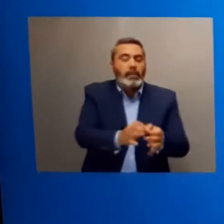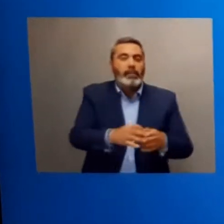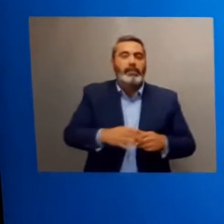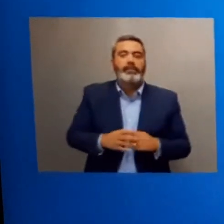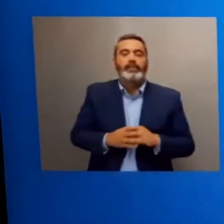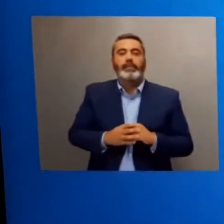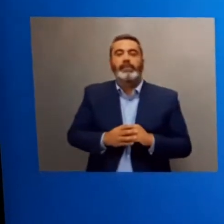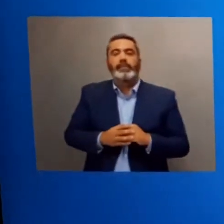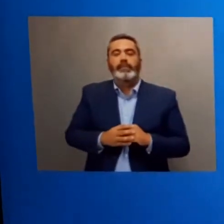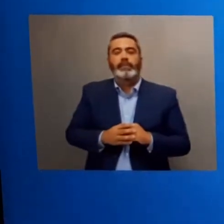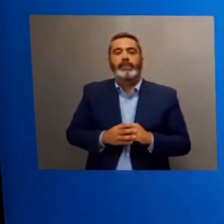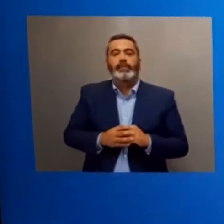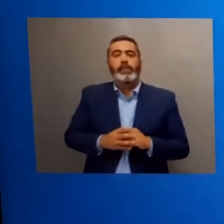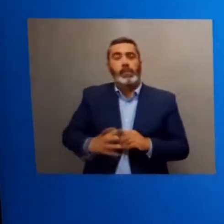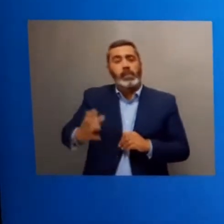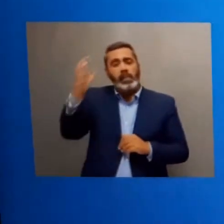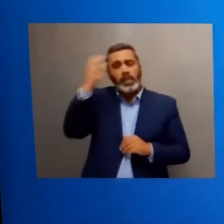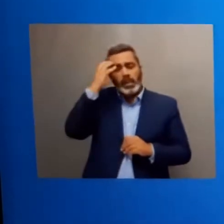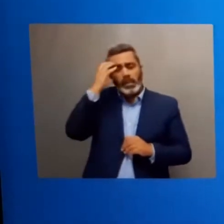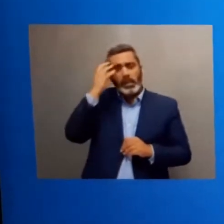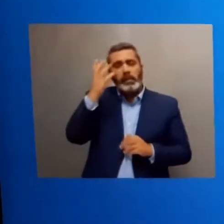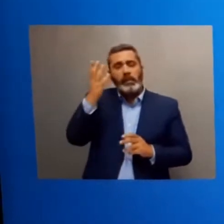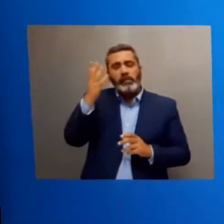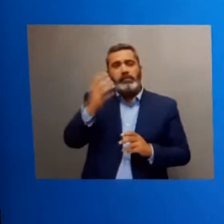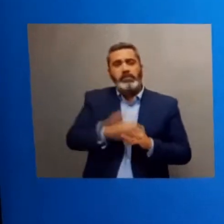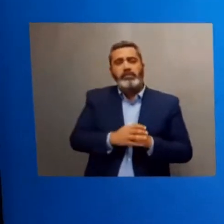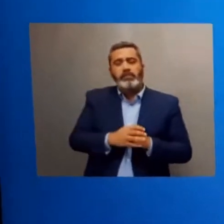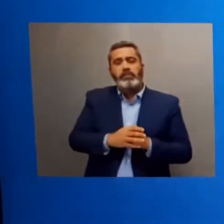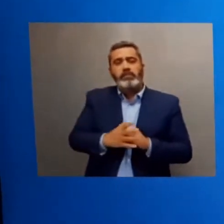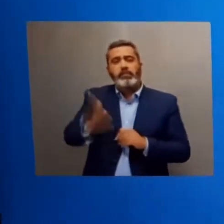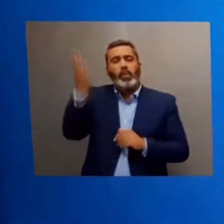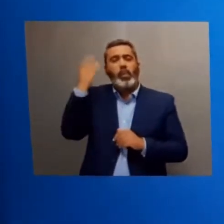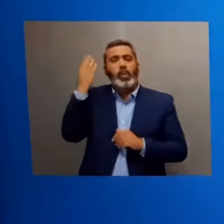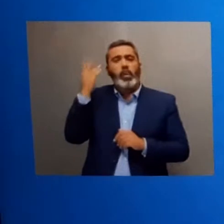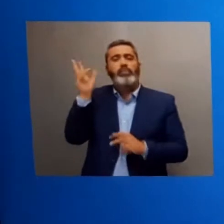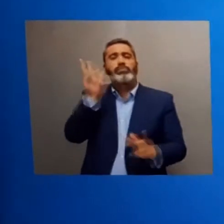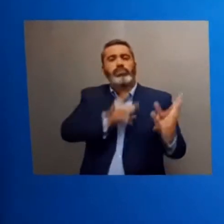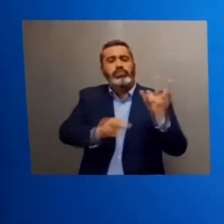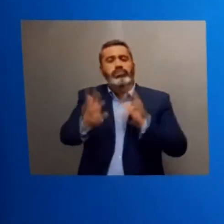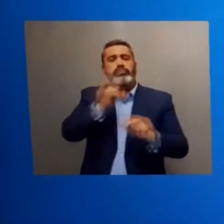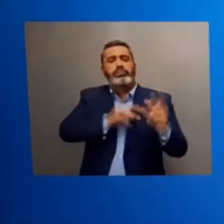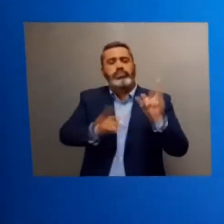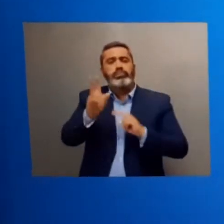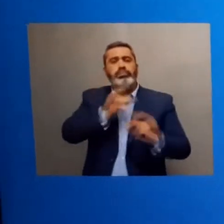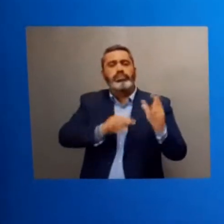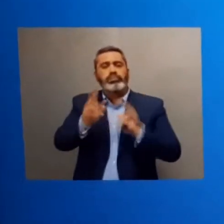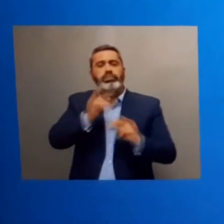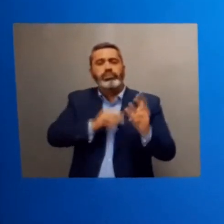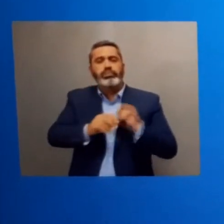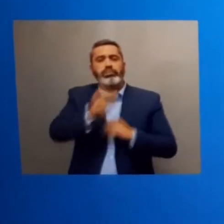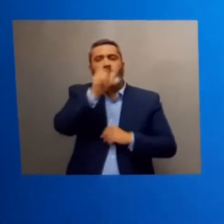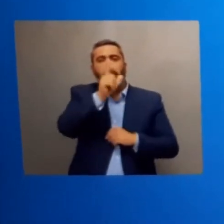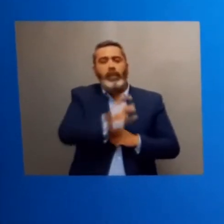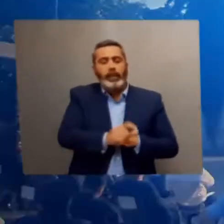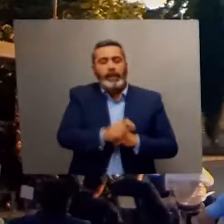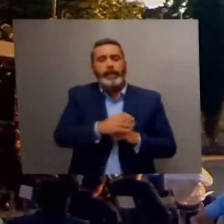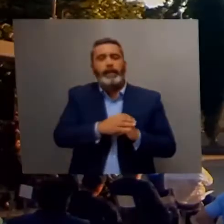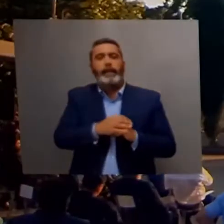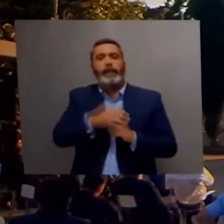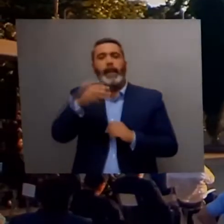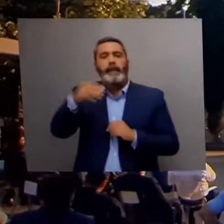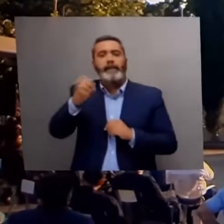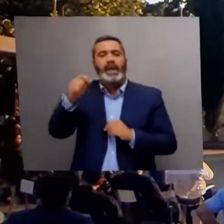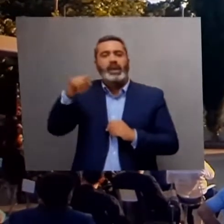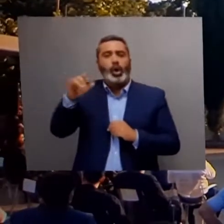Και θυμάμαι χαρακτηριστικά πολλές συνομιλίες που είχα με τον Χρήστο το Μέτιο,